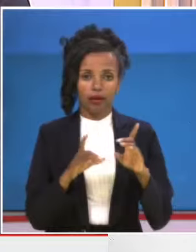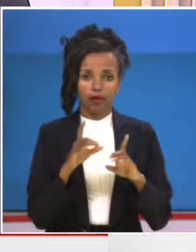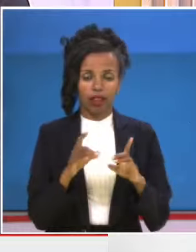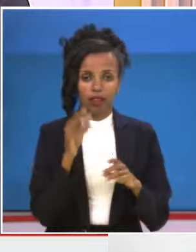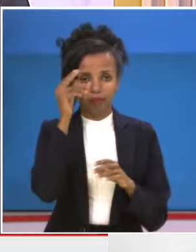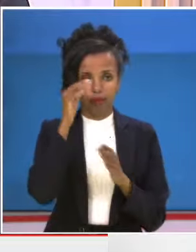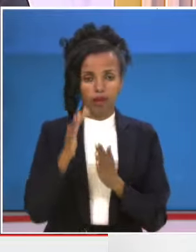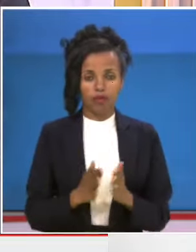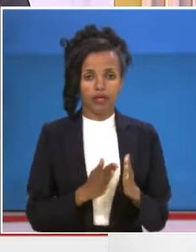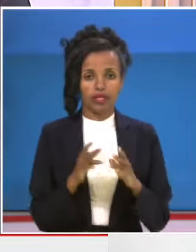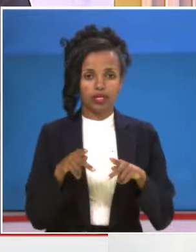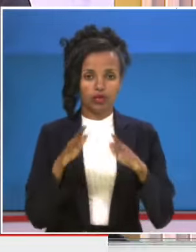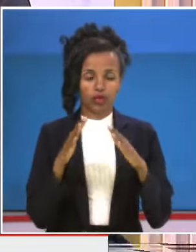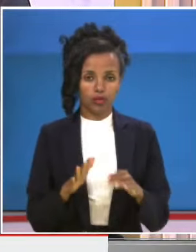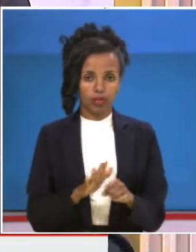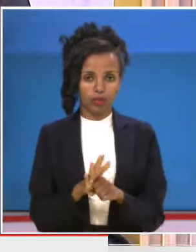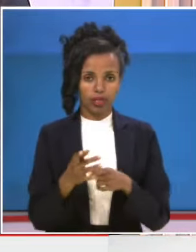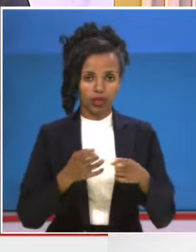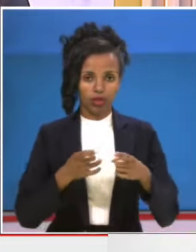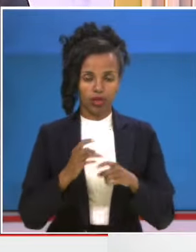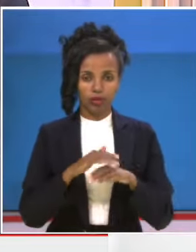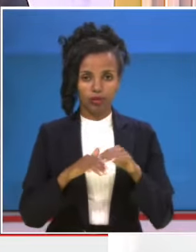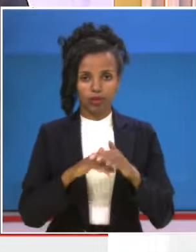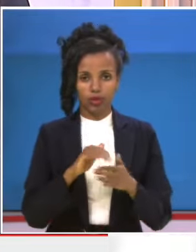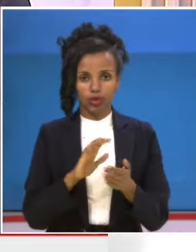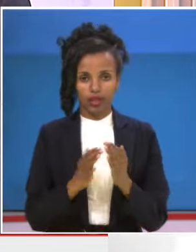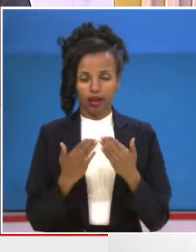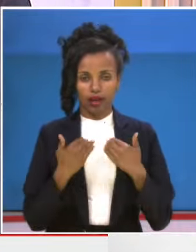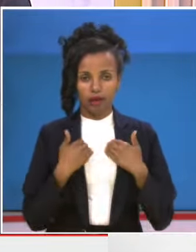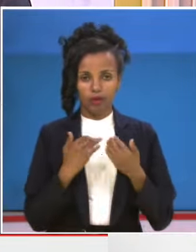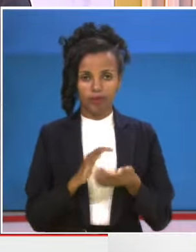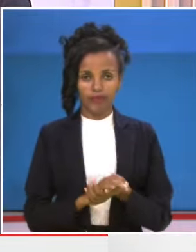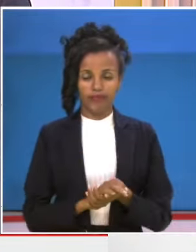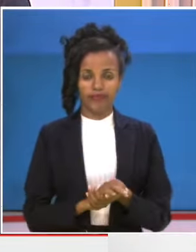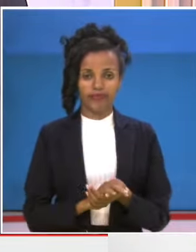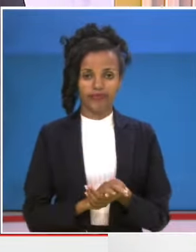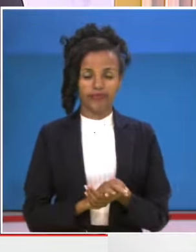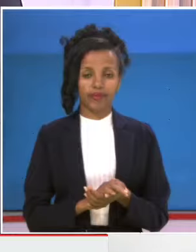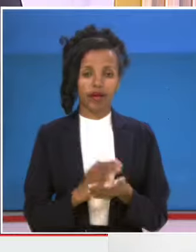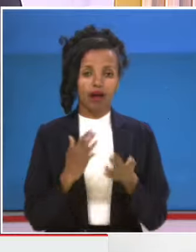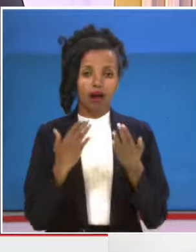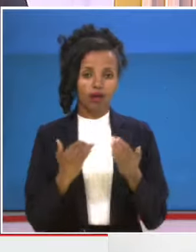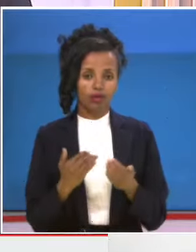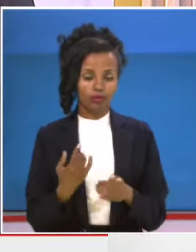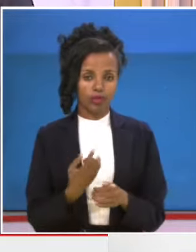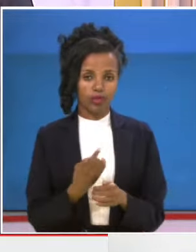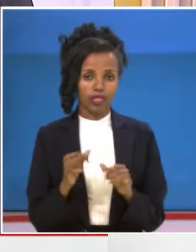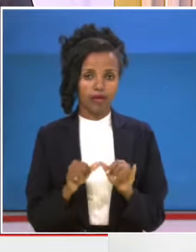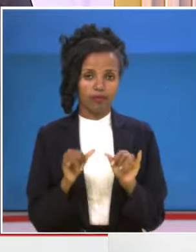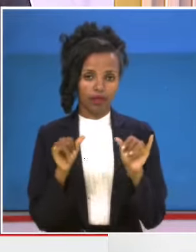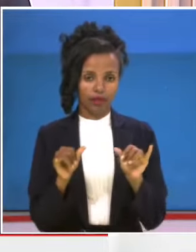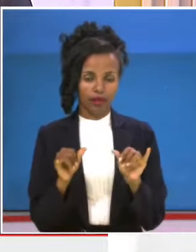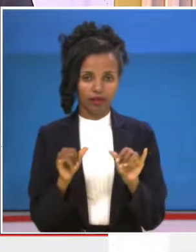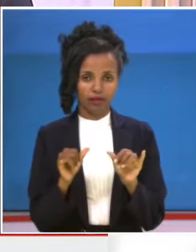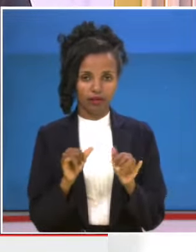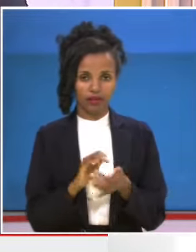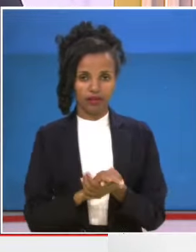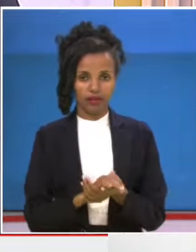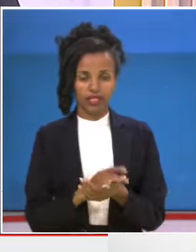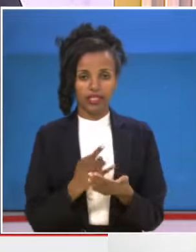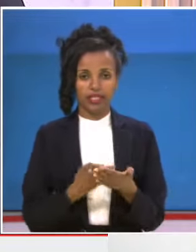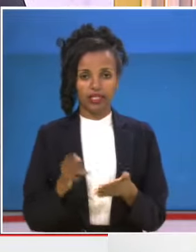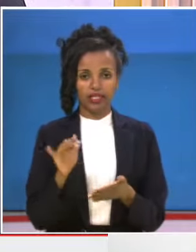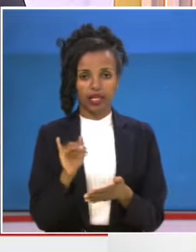መንገድ አርሶ አደሩ በብቃት የተቆጣጠረበት ምቹ ሁኔታ ነው ያለው። ሶ አሁንም ቢሆን በቀጣይ እንደዚህ